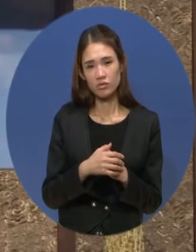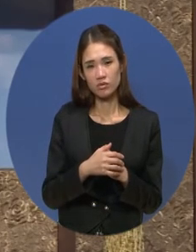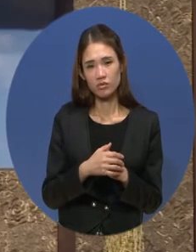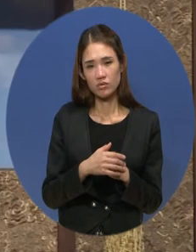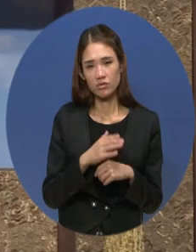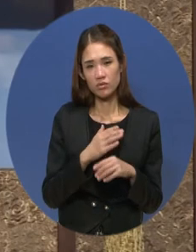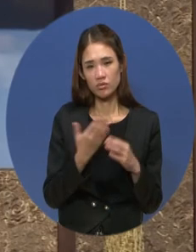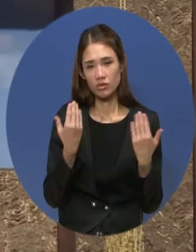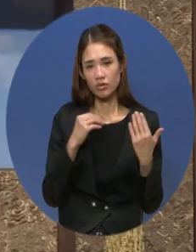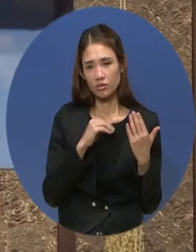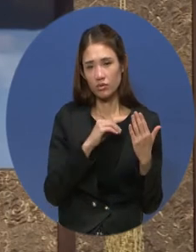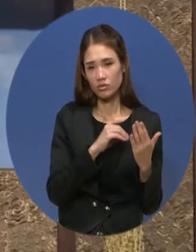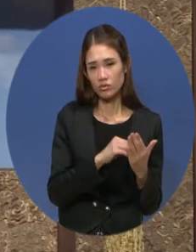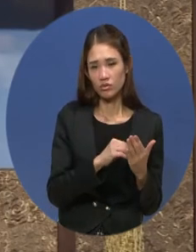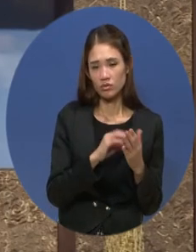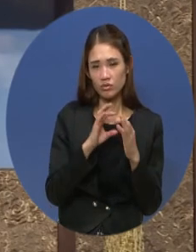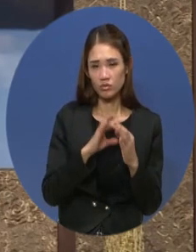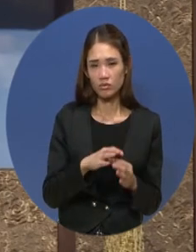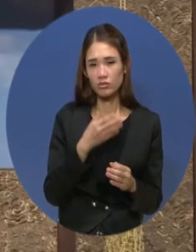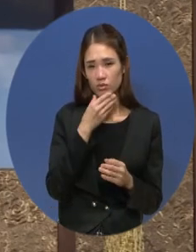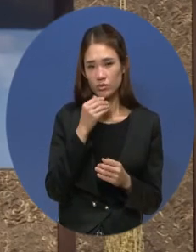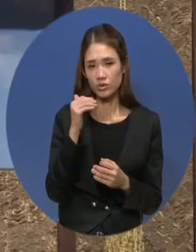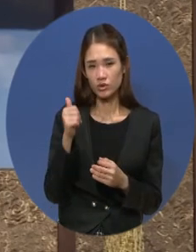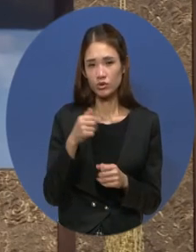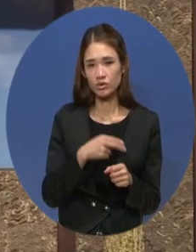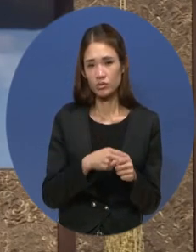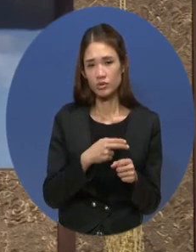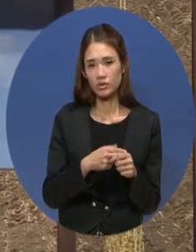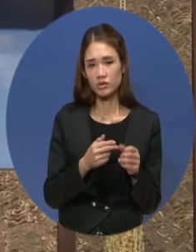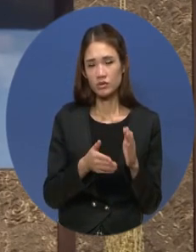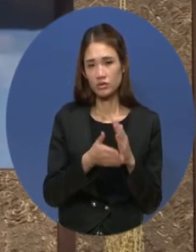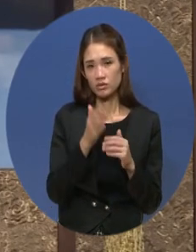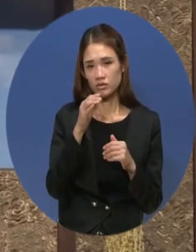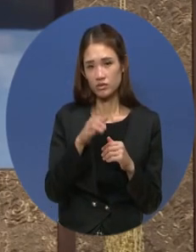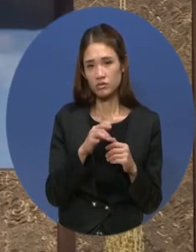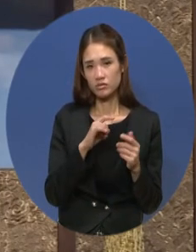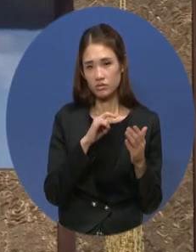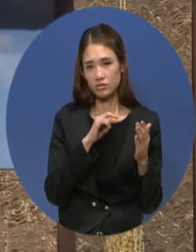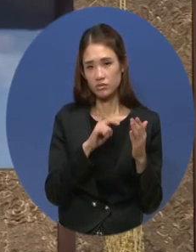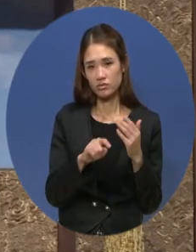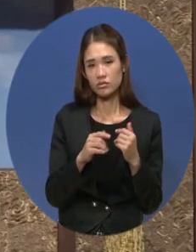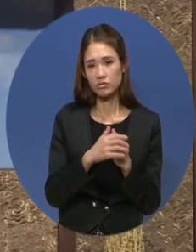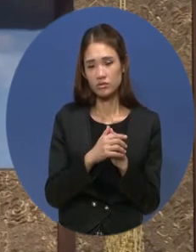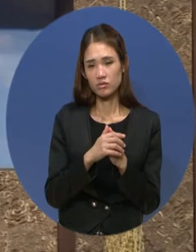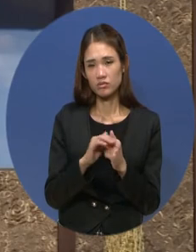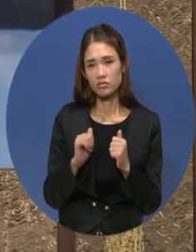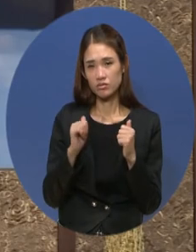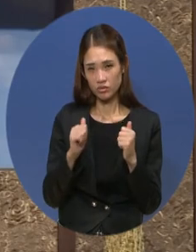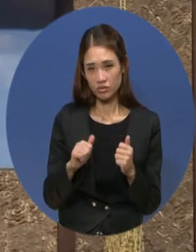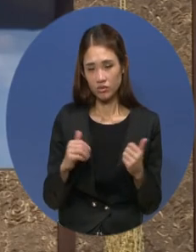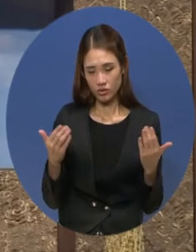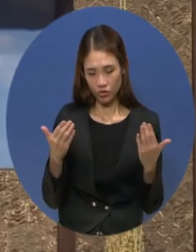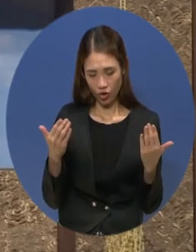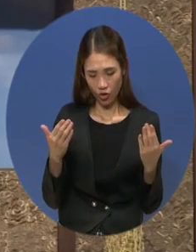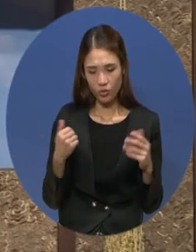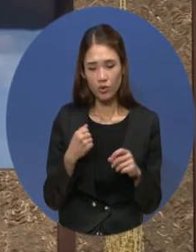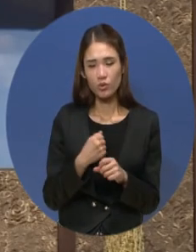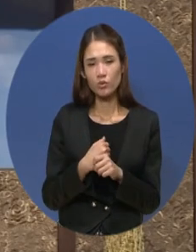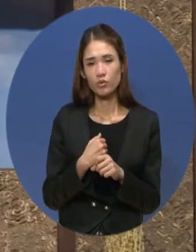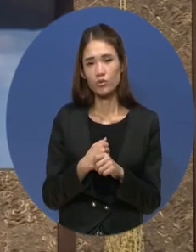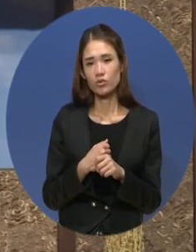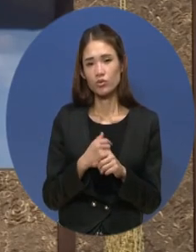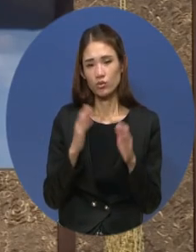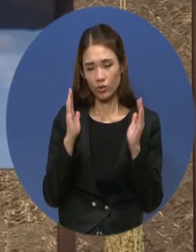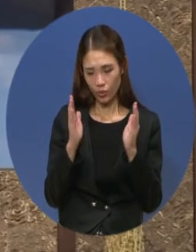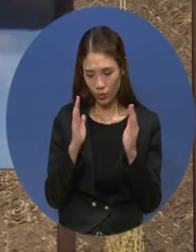진학하면서 어 이어 받았던 우리 복지관 선생님이 어 시설 쪽으로 다 이렇게 해서 어 그래서